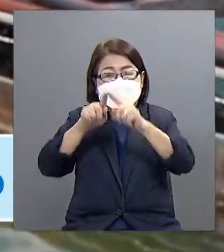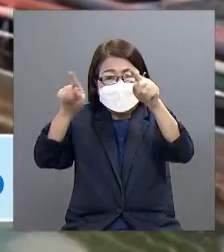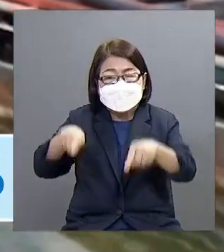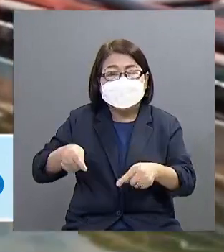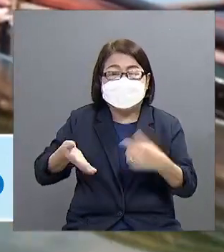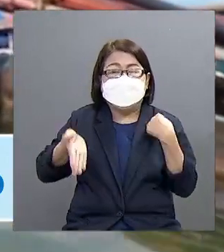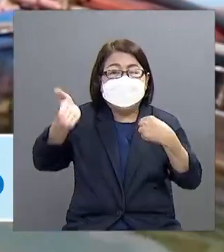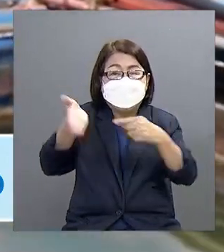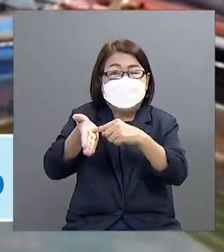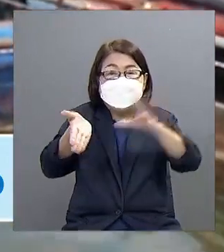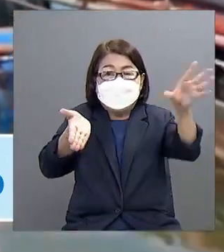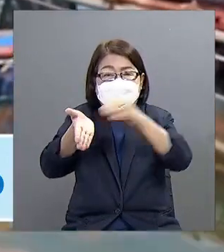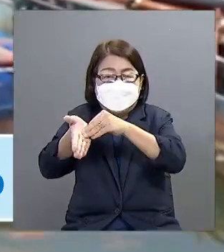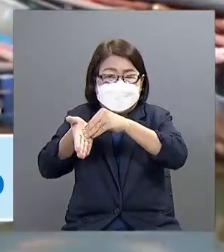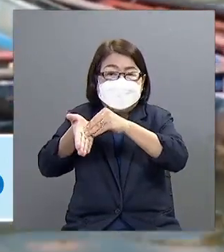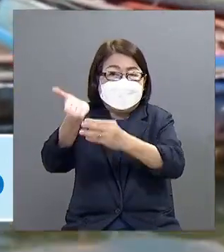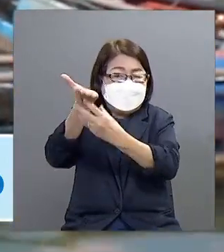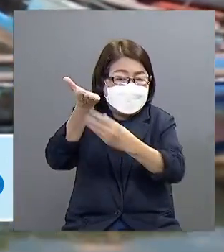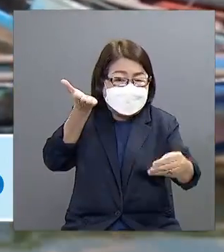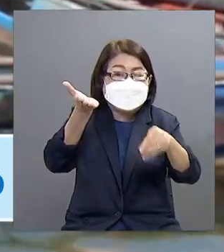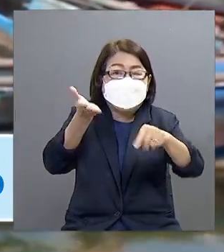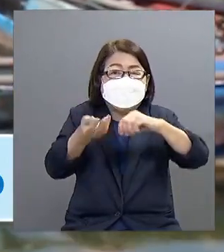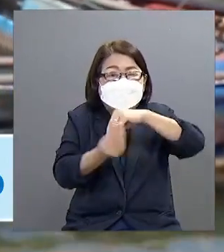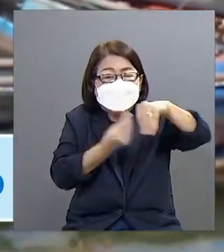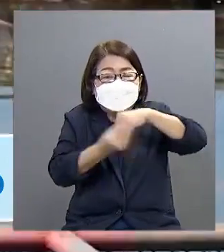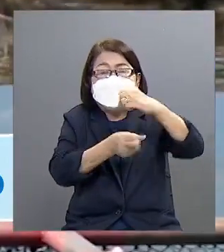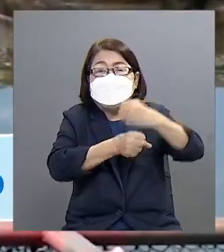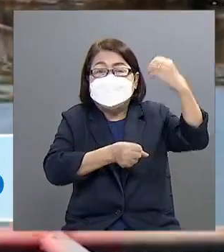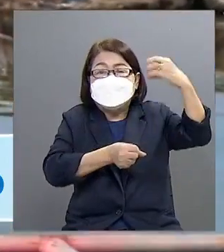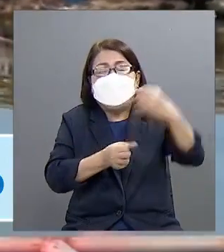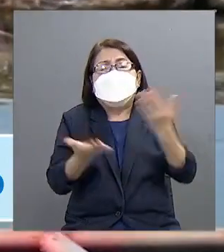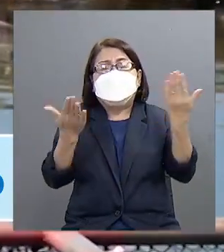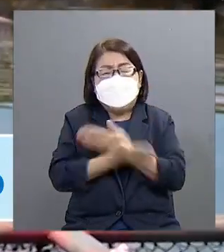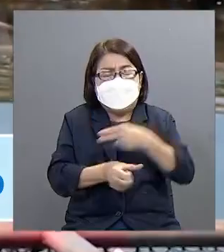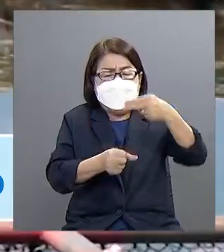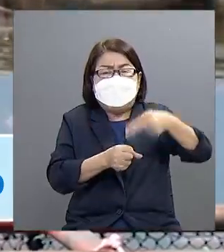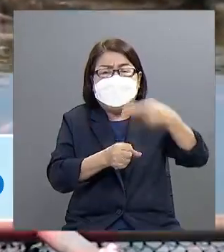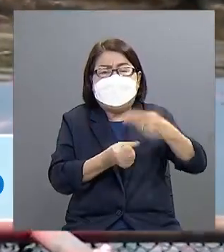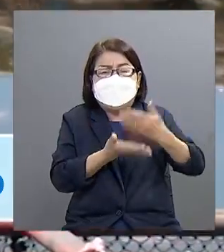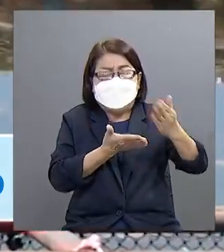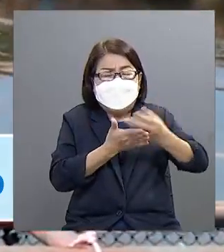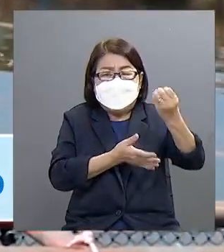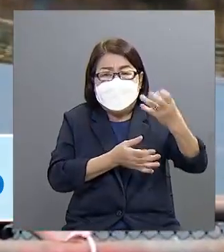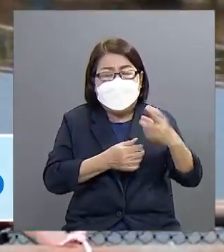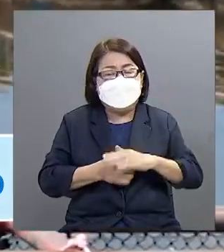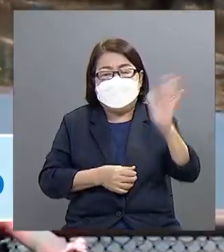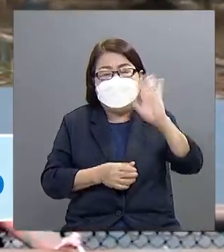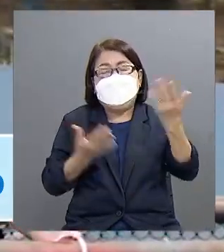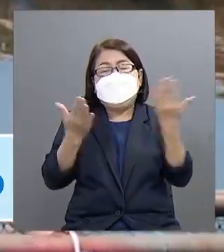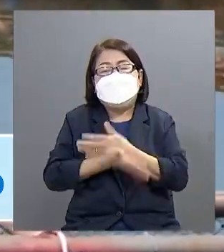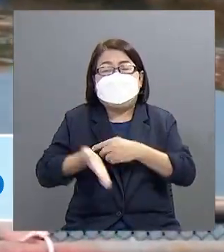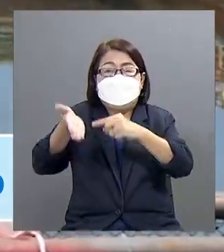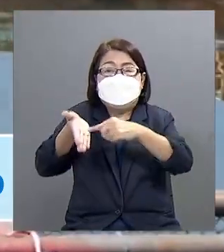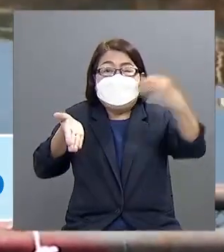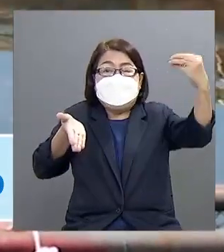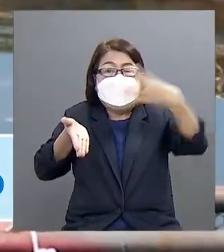นะคะในการเลี้ยงปลากระชังค่ะทดแทนการใช้น้ำมันเพื่อลดต้นทุนค่าใช้จ่ายจากการเลี้ยงปลากระชังภายในเขื่อนลำแชะที่ต้อง